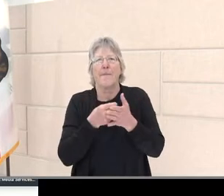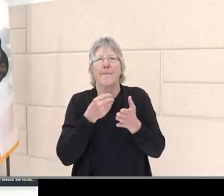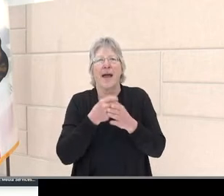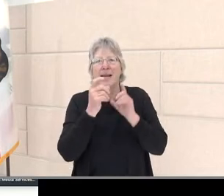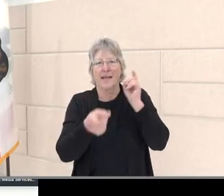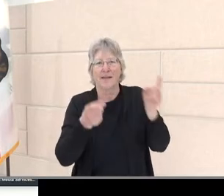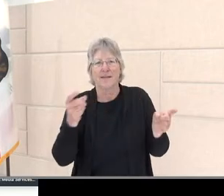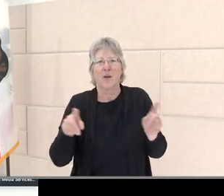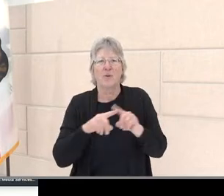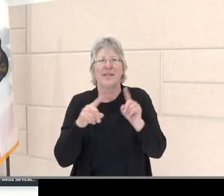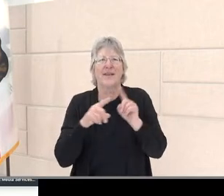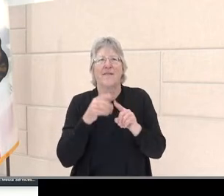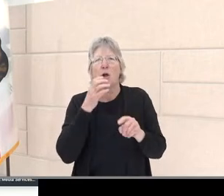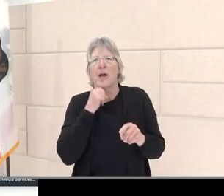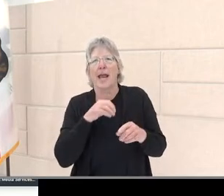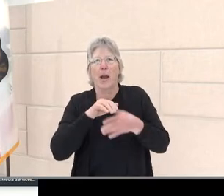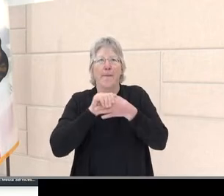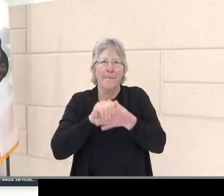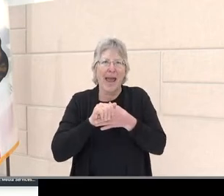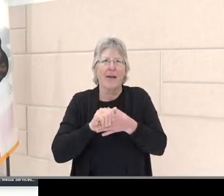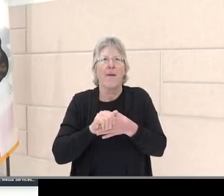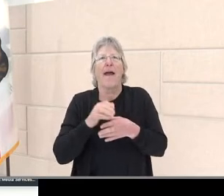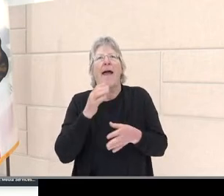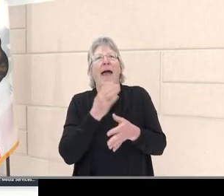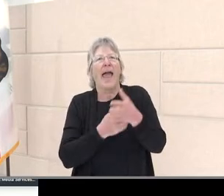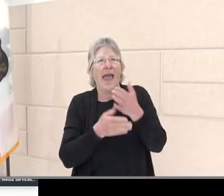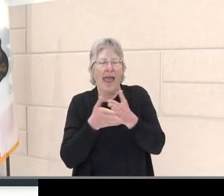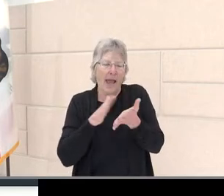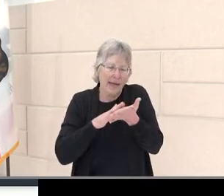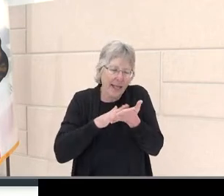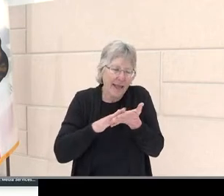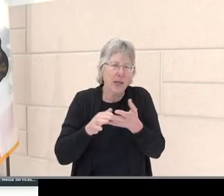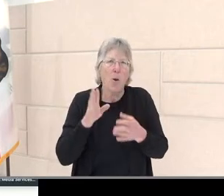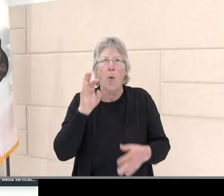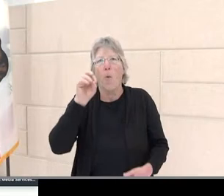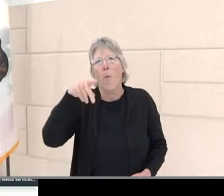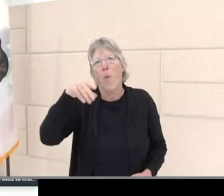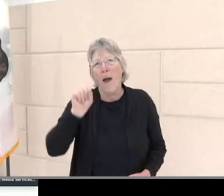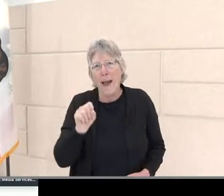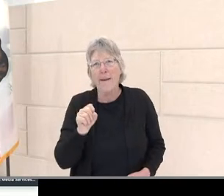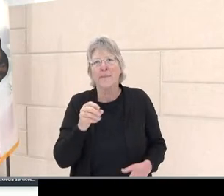ហើយយើងបានរបស់ទាំងអស់នេះមកពីការចែកផ្ដល់ពីគ្រូបង្រៀន